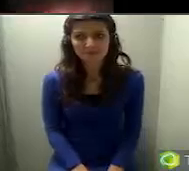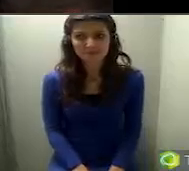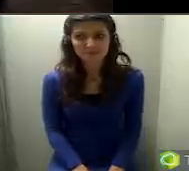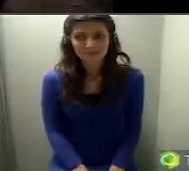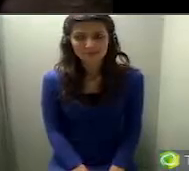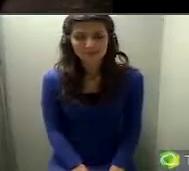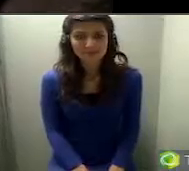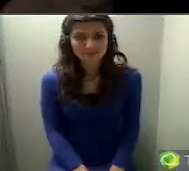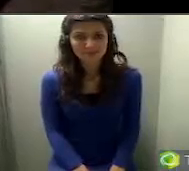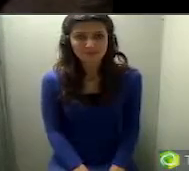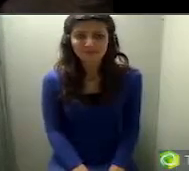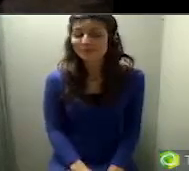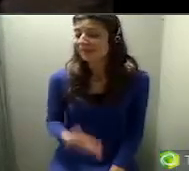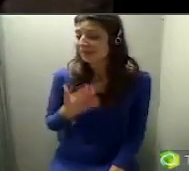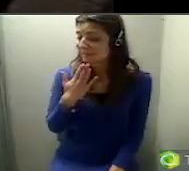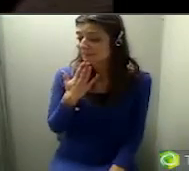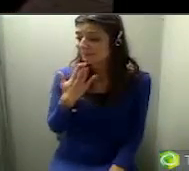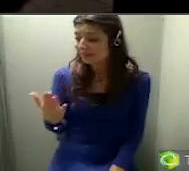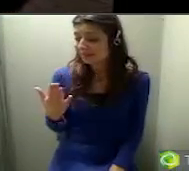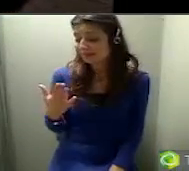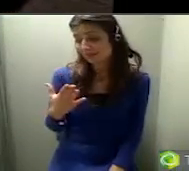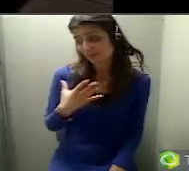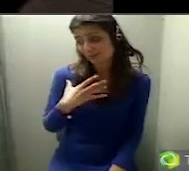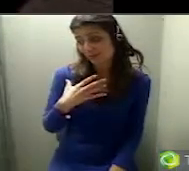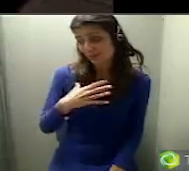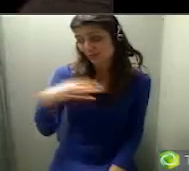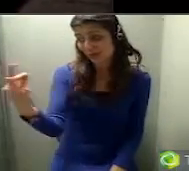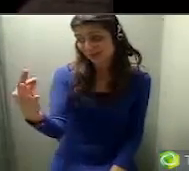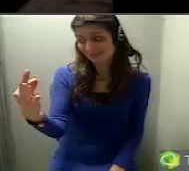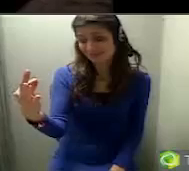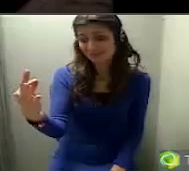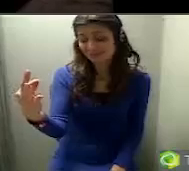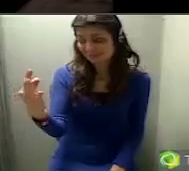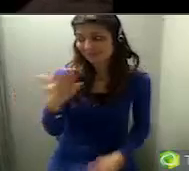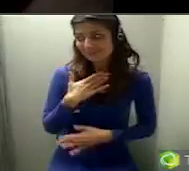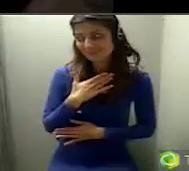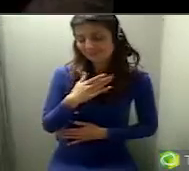Je vous remercie beaucoup de nous avoir choisis. Je